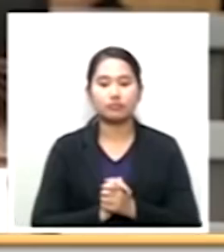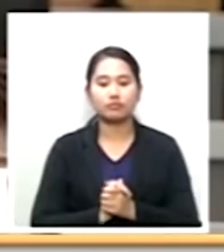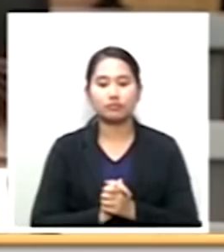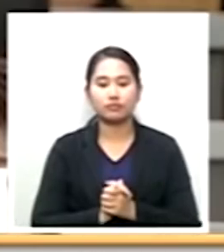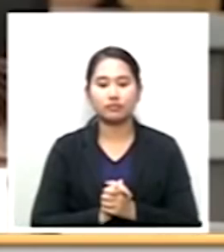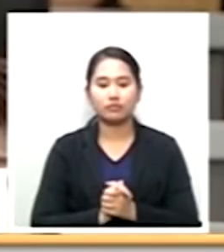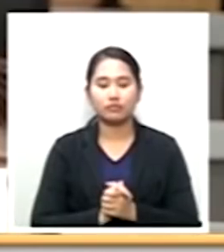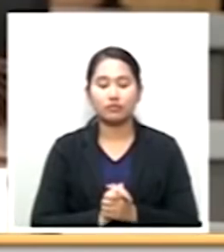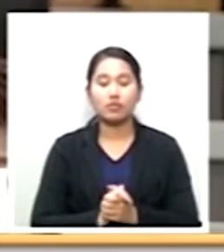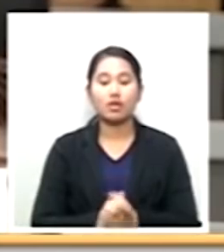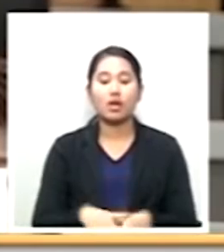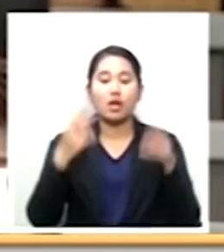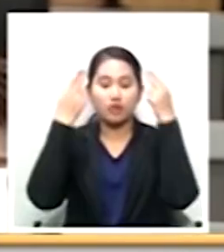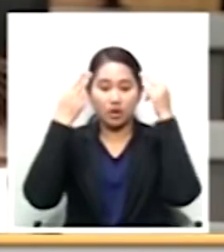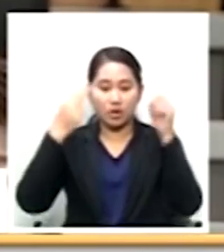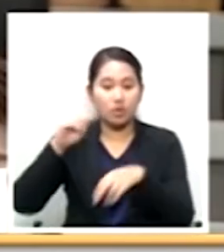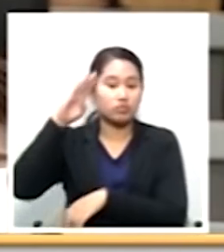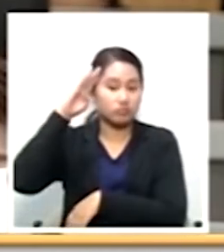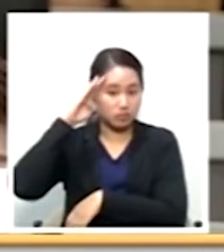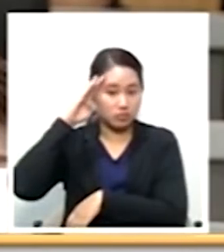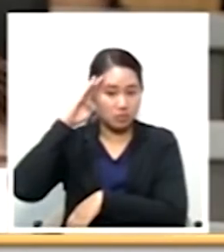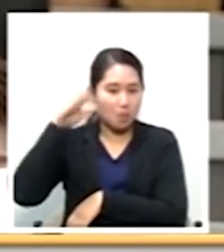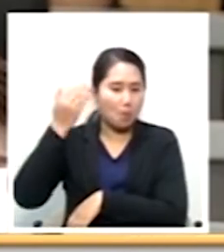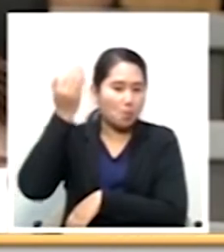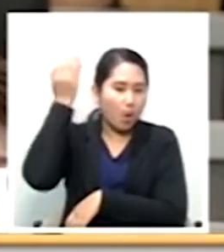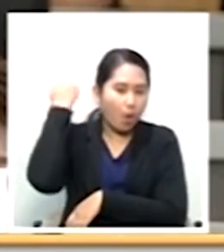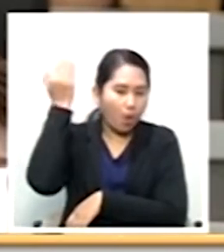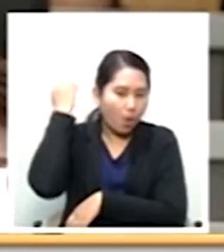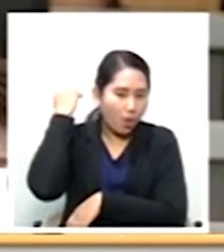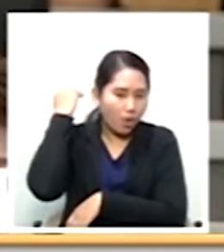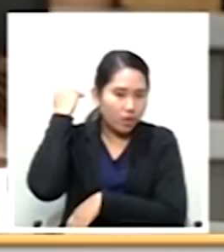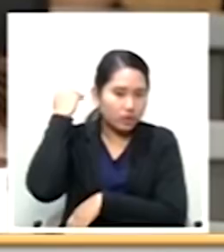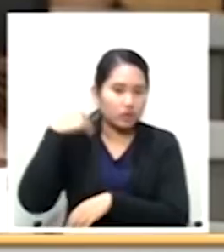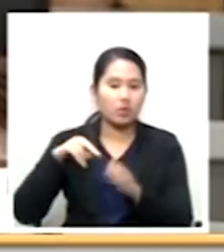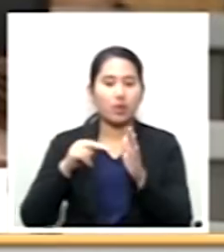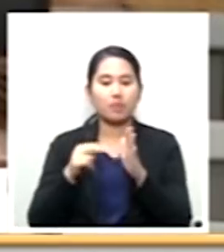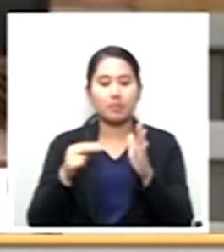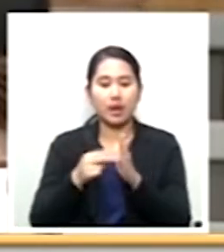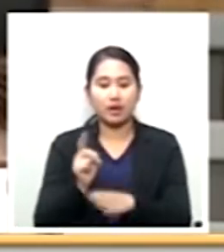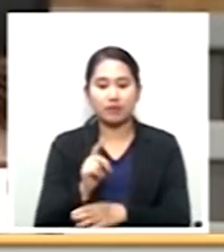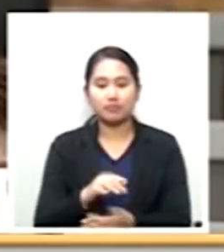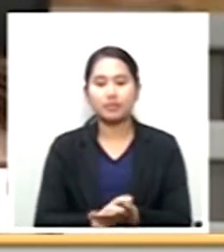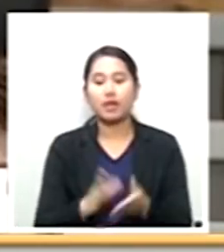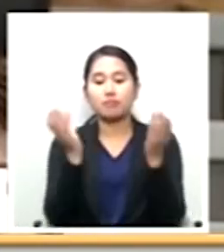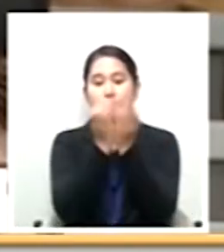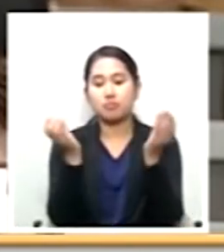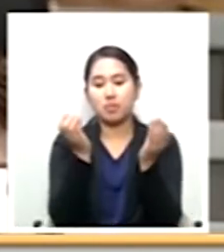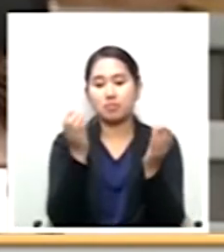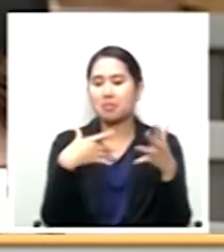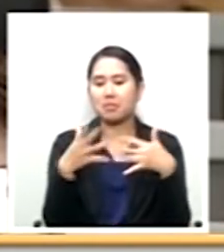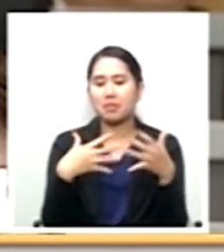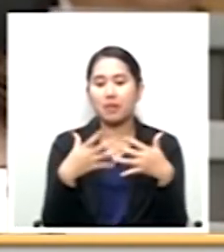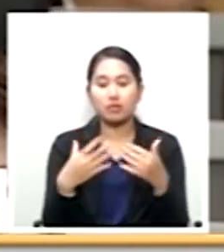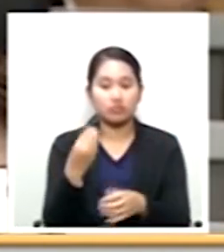พลเอกประยุทธ์จันทร์โอชาในอดีตที่ผ่านมาท่านได้รับการยกเว้นจากรัฐธรรมนูญมาโดยเสมอจนก